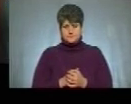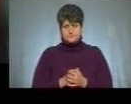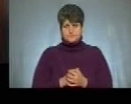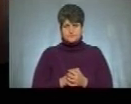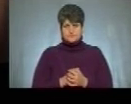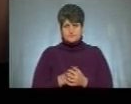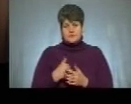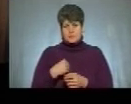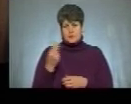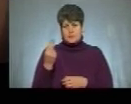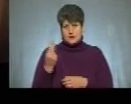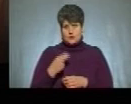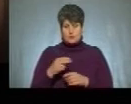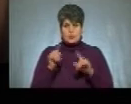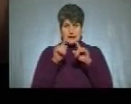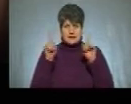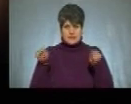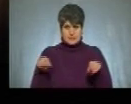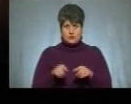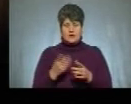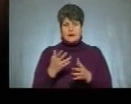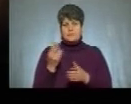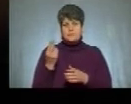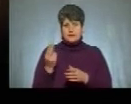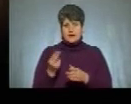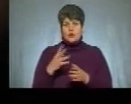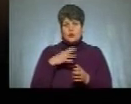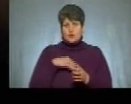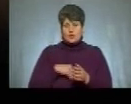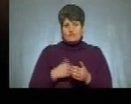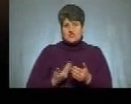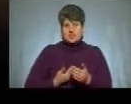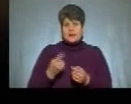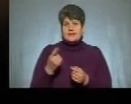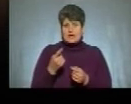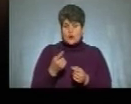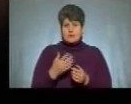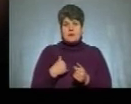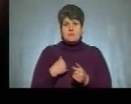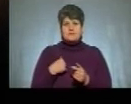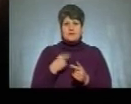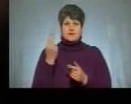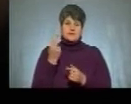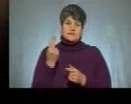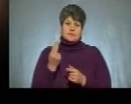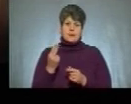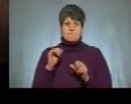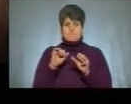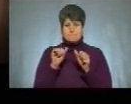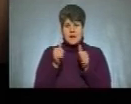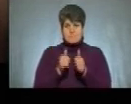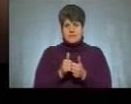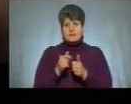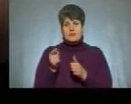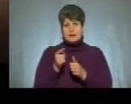Ми малюємо картину, яка зображує духовне життя Тернополя. Ми зобразили пам'ятки